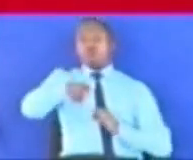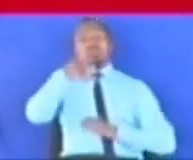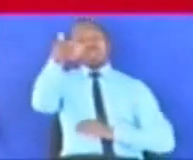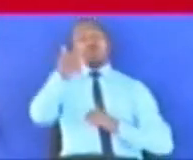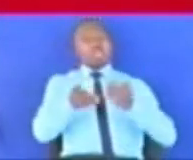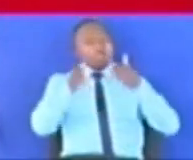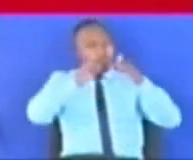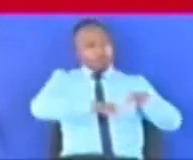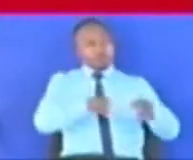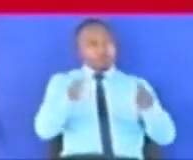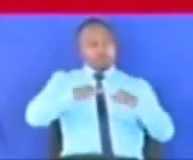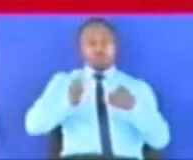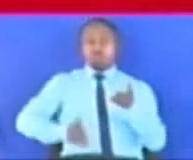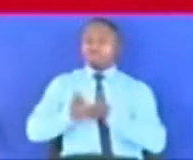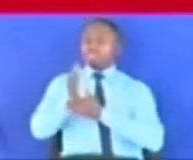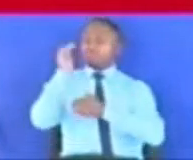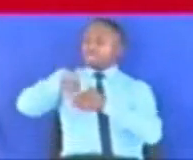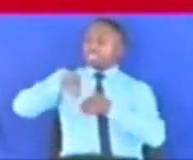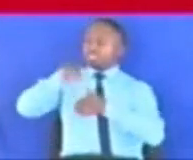kwa kupitia katika machimbo hayo.